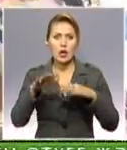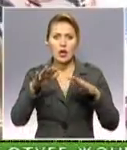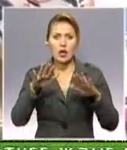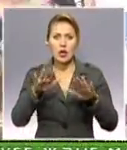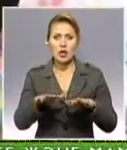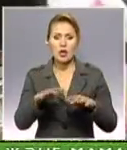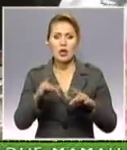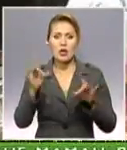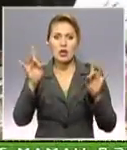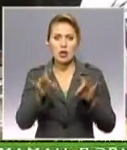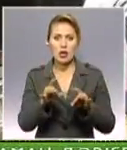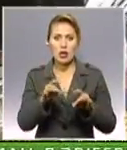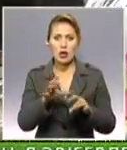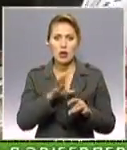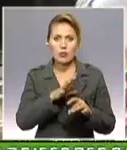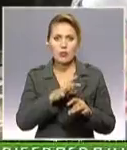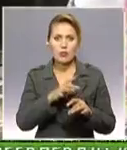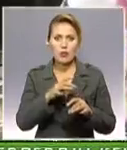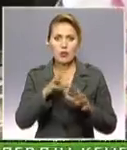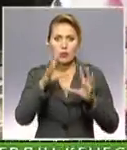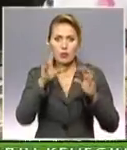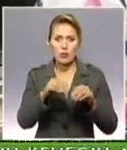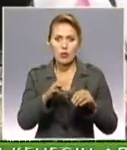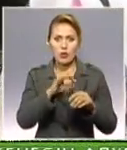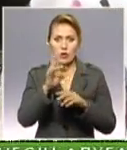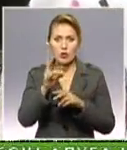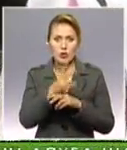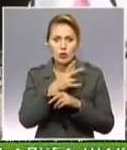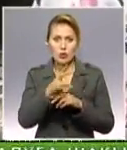Мына жақта ресторан, мына жақта ресторан, ночной клуб,